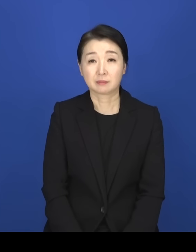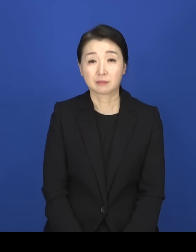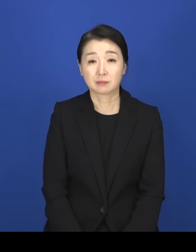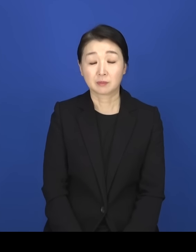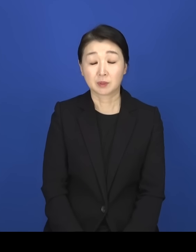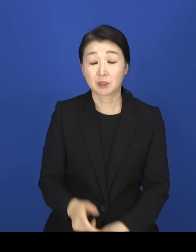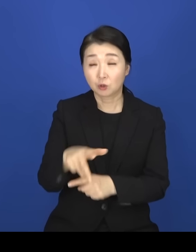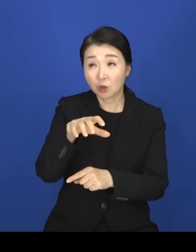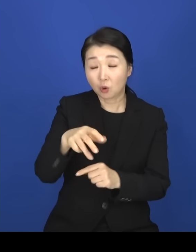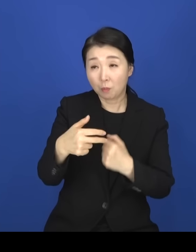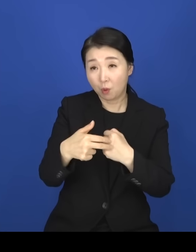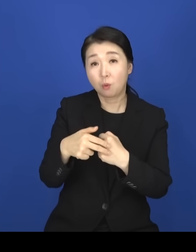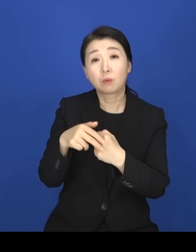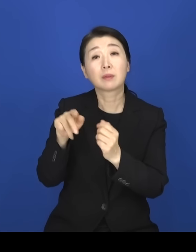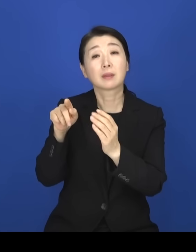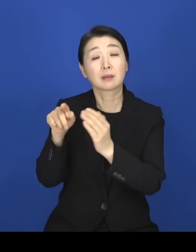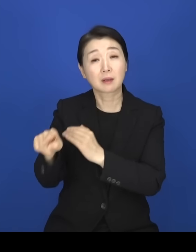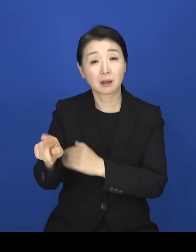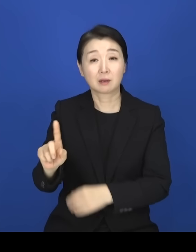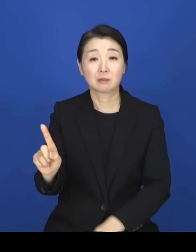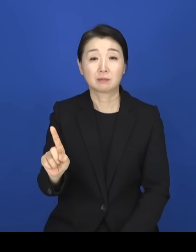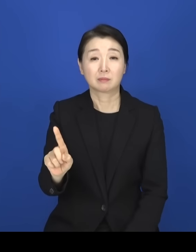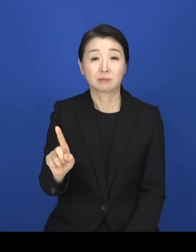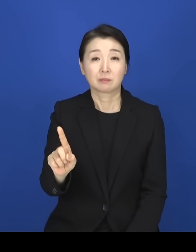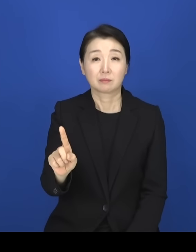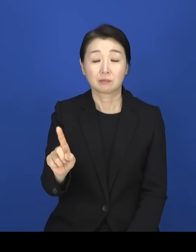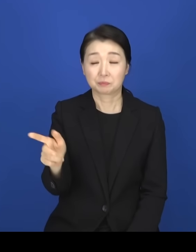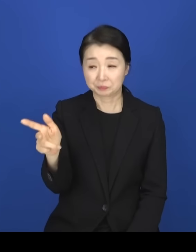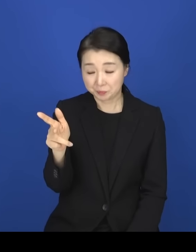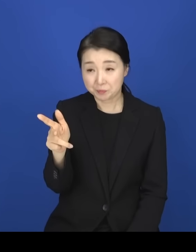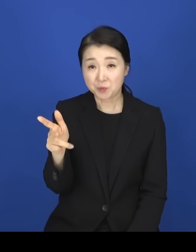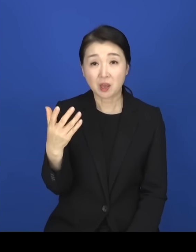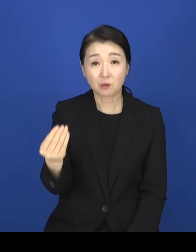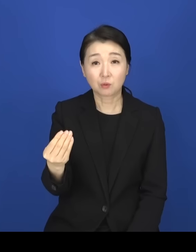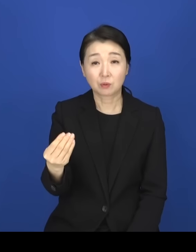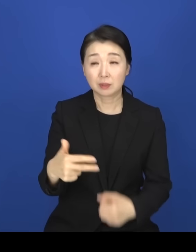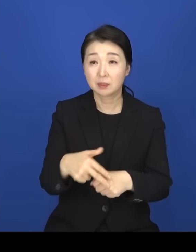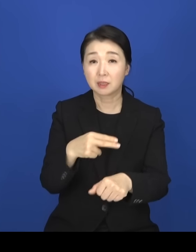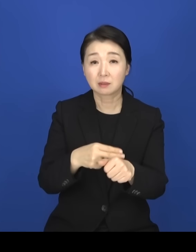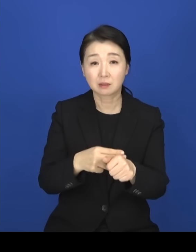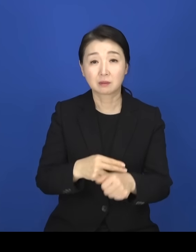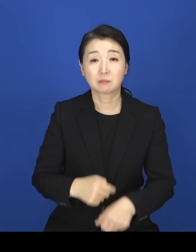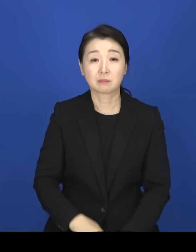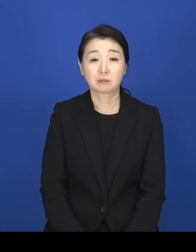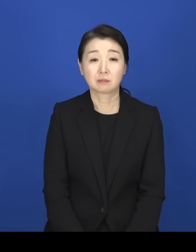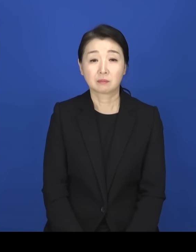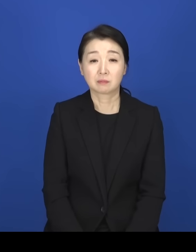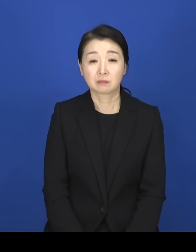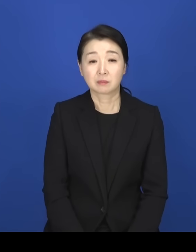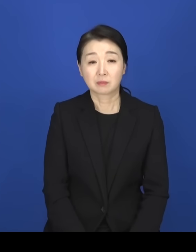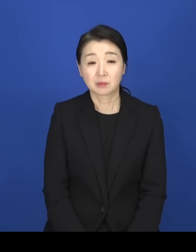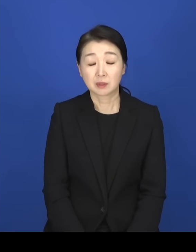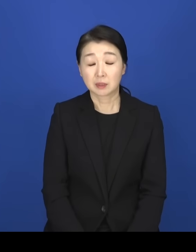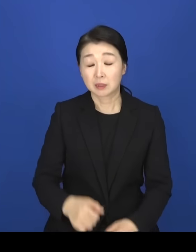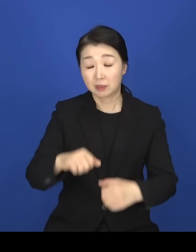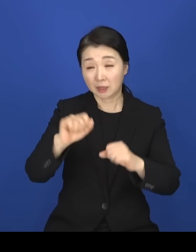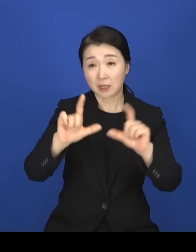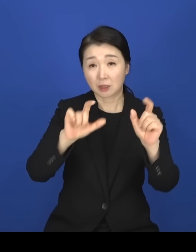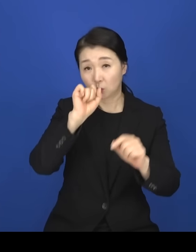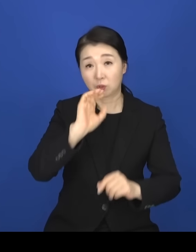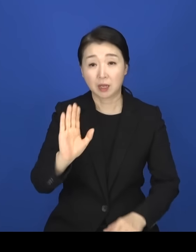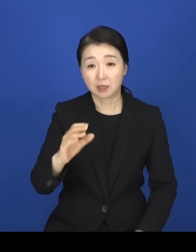촬영장에서 병원에 갔는데 이거 찍고 나서 그 선생님이 굉장히 다리 상태가 안